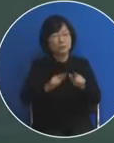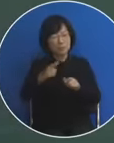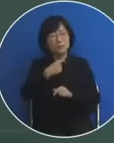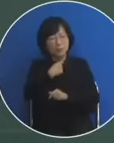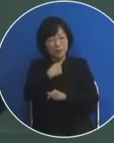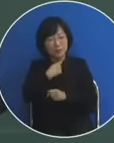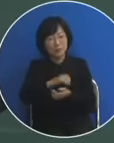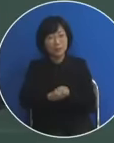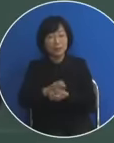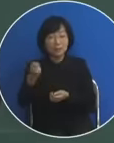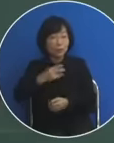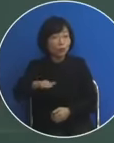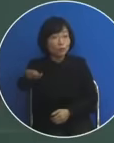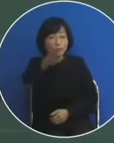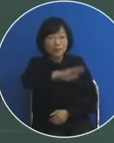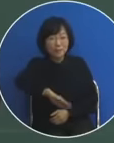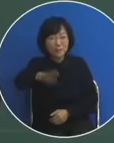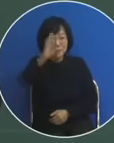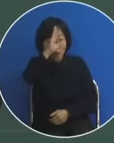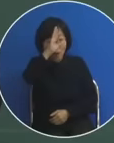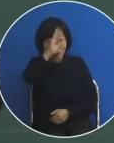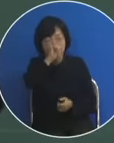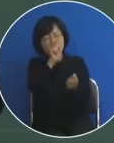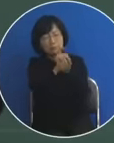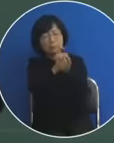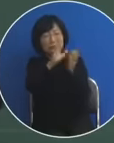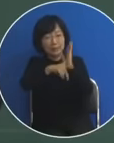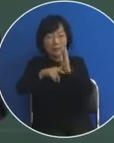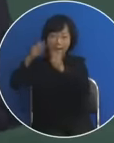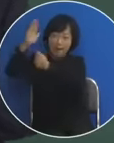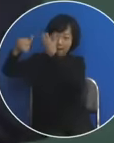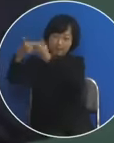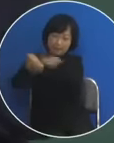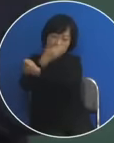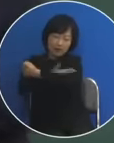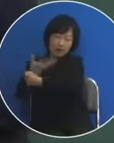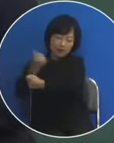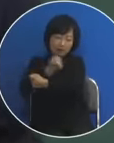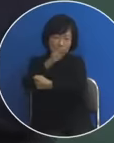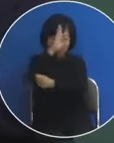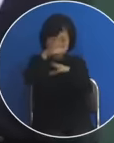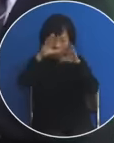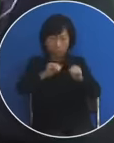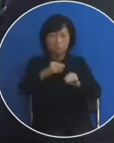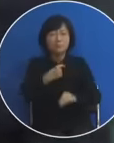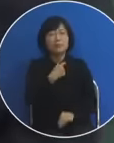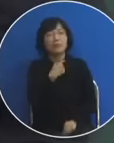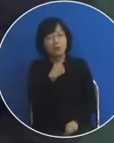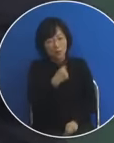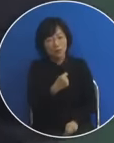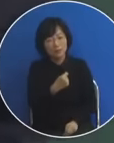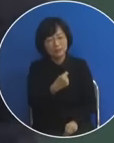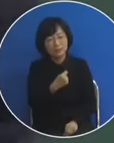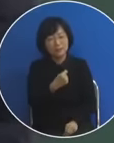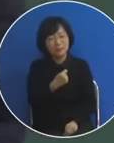하나님은 하나님의 능력으로 고치시기를 원하십니다. And your diseased bodies, God wants to heal it by God's power. 자, 이것을